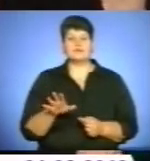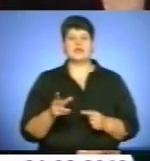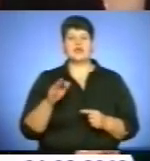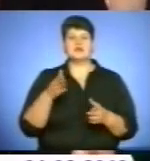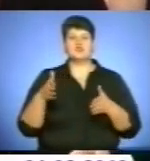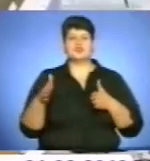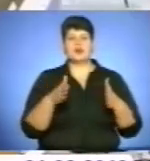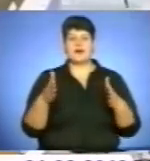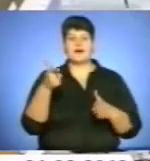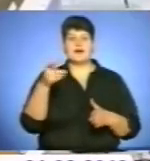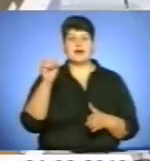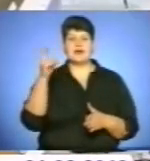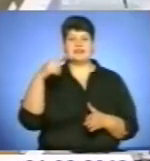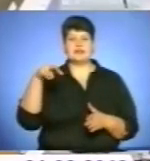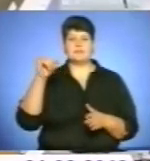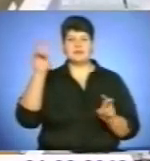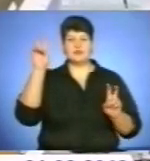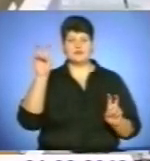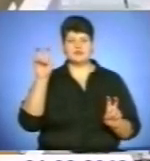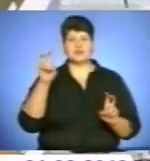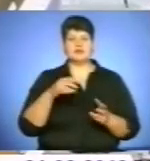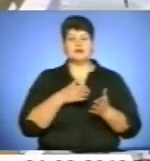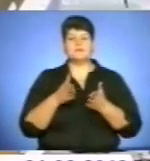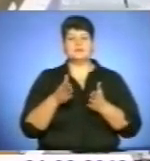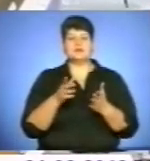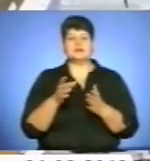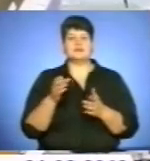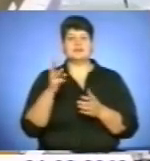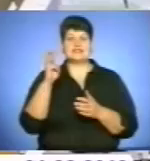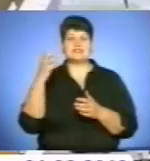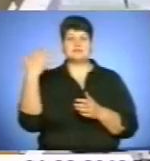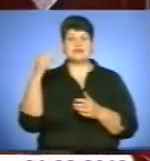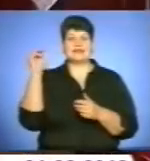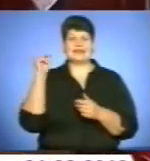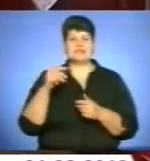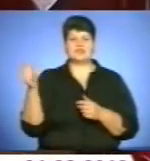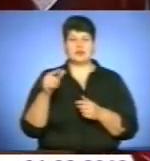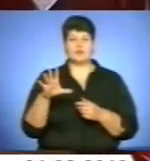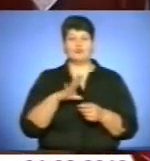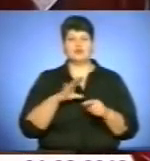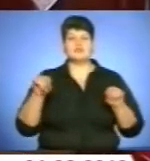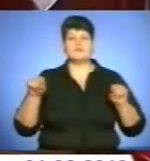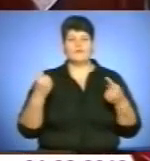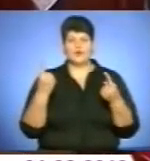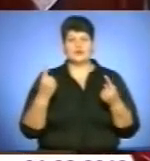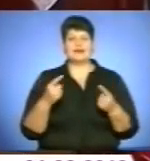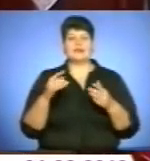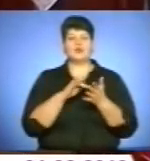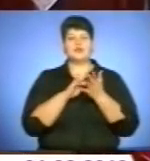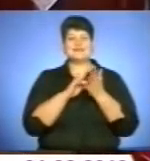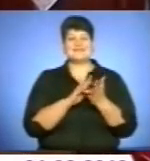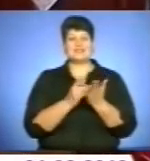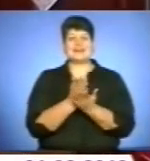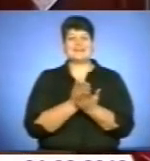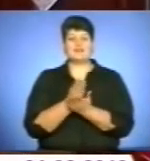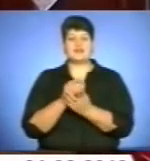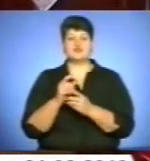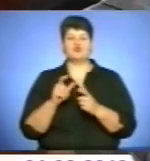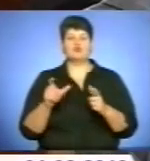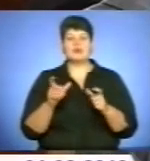Гедеміновичів» 250-300 тисяч гривень. Його прибутковість очевидна, адже буде створено відповідну туристичну інфраструктуру, завдяки